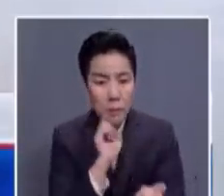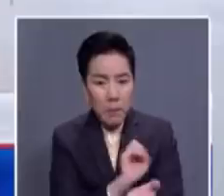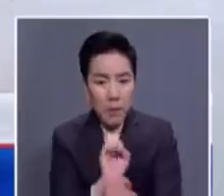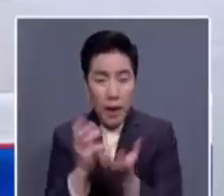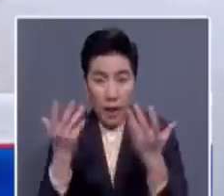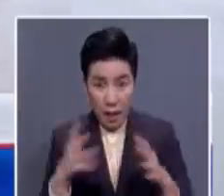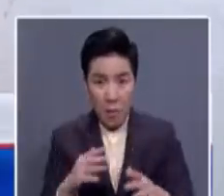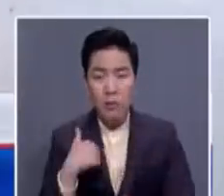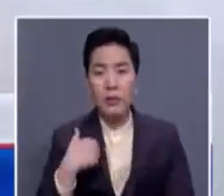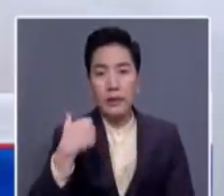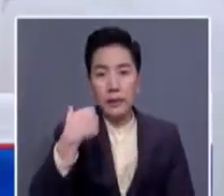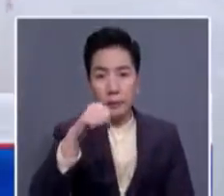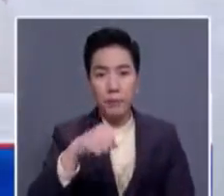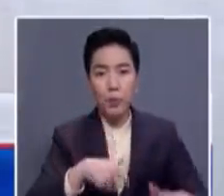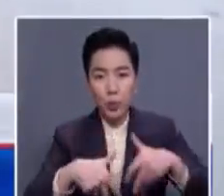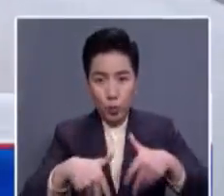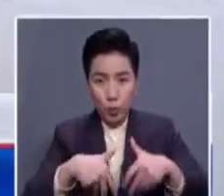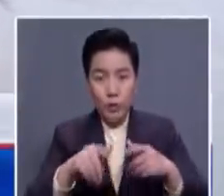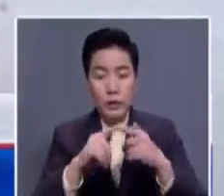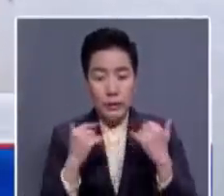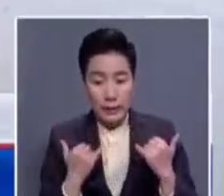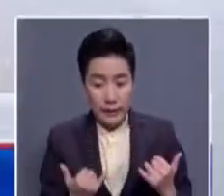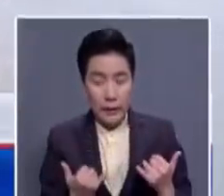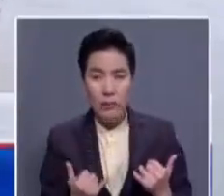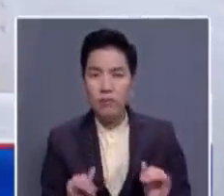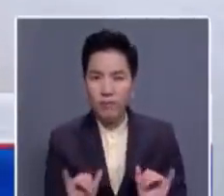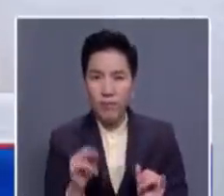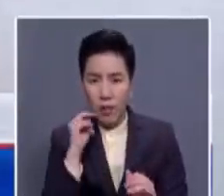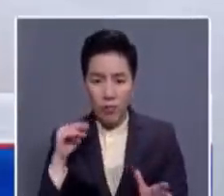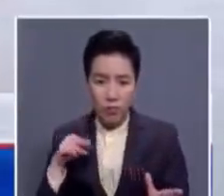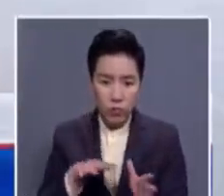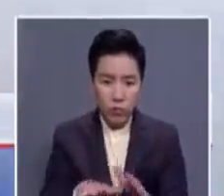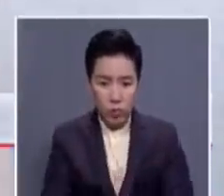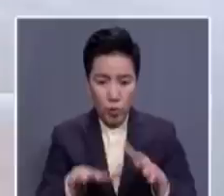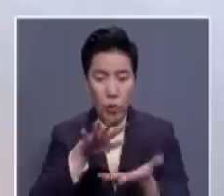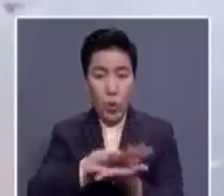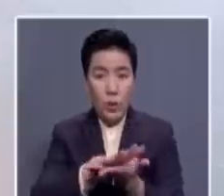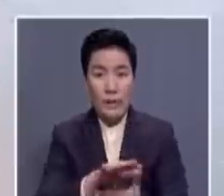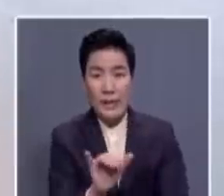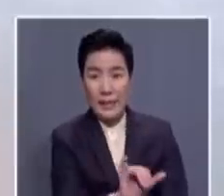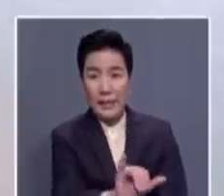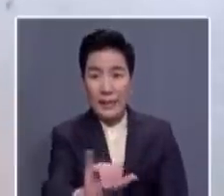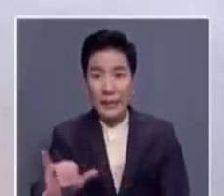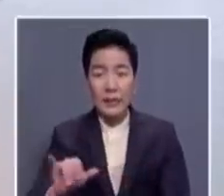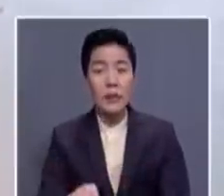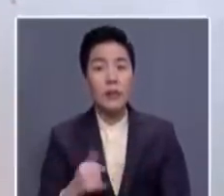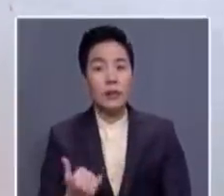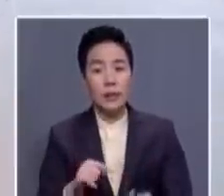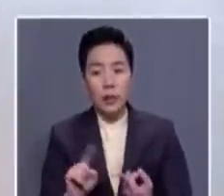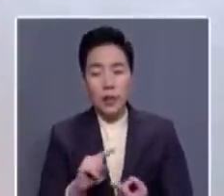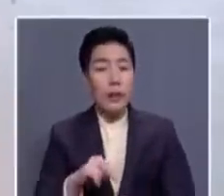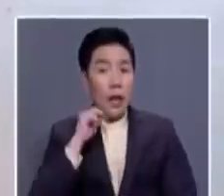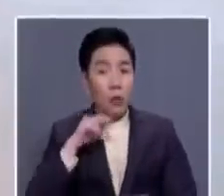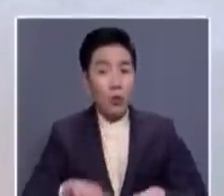ทบแล้ว10ชุมชนนะคะและแม้ว่าจะตอนนี้นะคะยังไม่มีน้ำไหลเข้าท่วมโรงเรียนในเขตเทศบาลเมืองยโสธรแต่ว่าเนื่องจากว่า